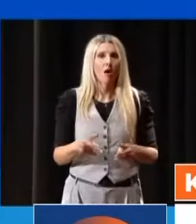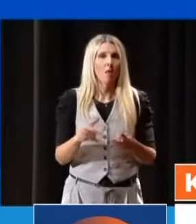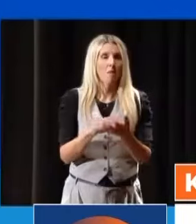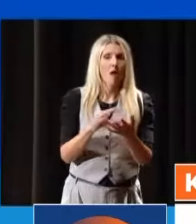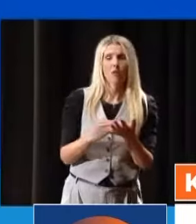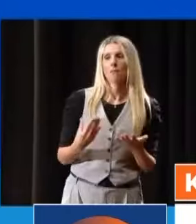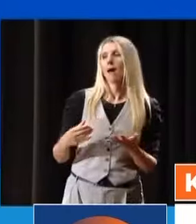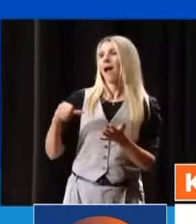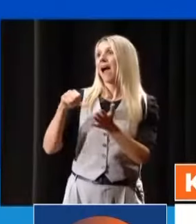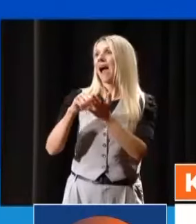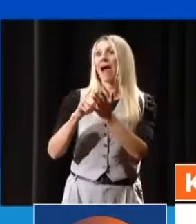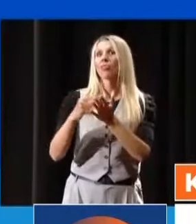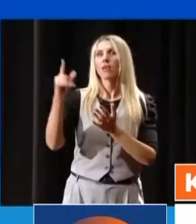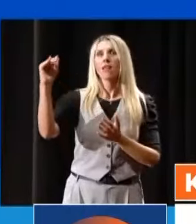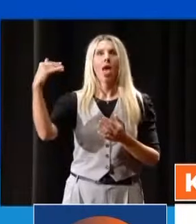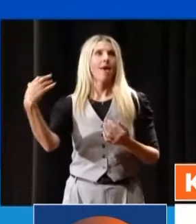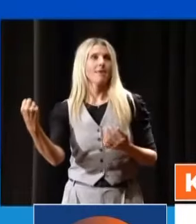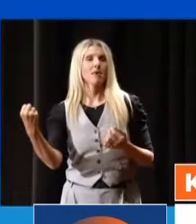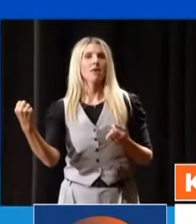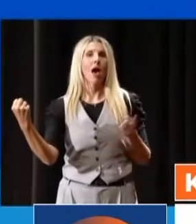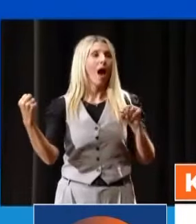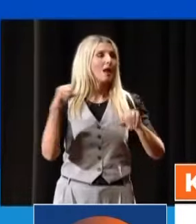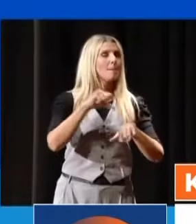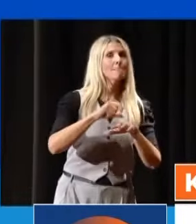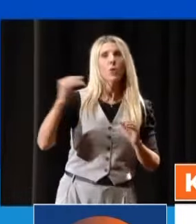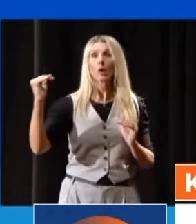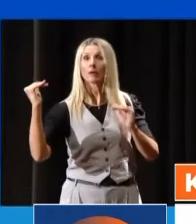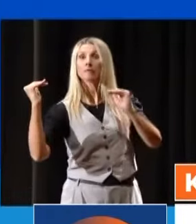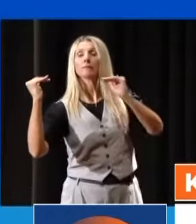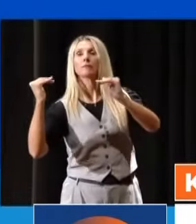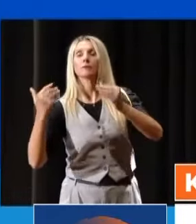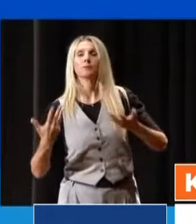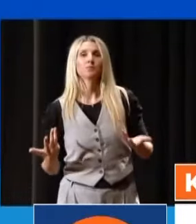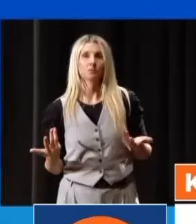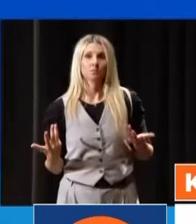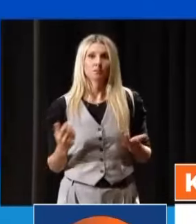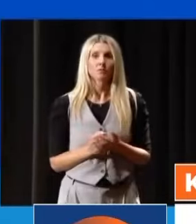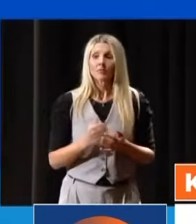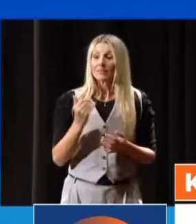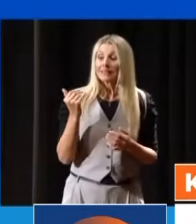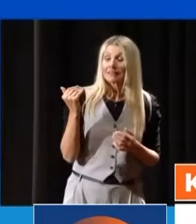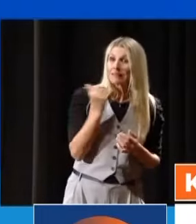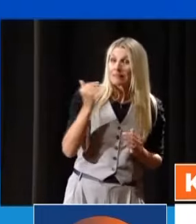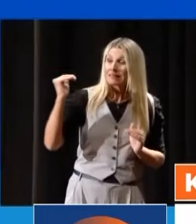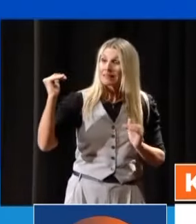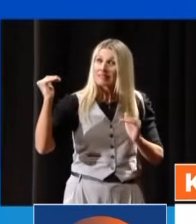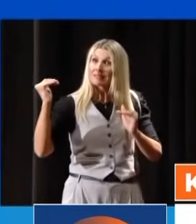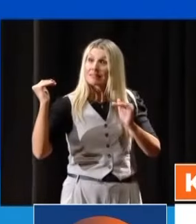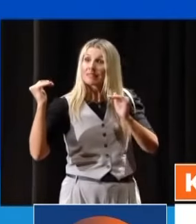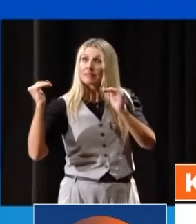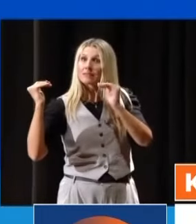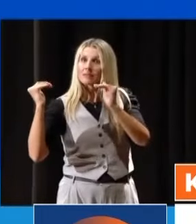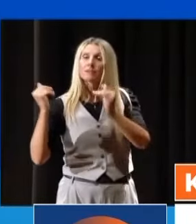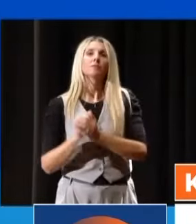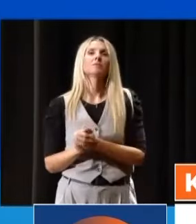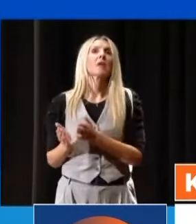έχει προσδιοριστεί από αυτήν την κυβέρνηση, και δεν είναι άλλος από την ταχύτατη σύγκληση της Ελλάδος